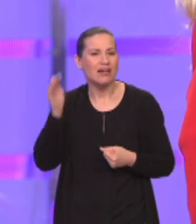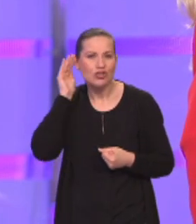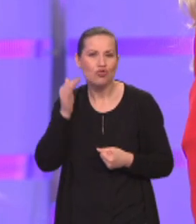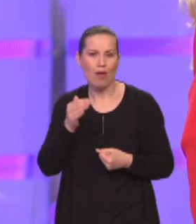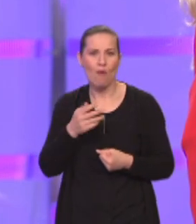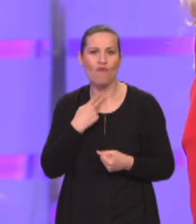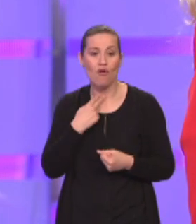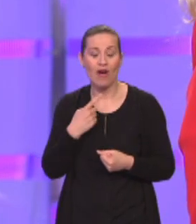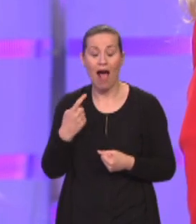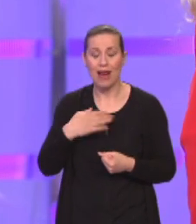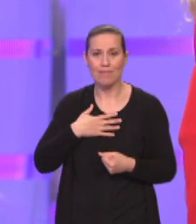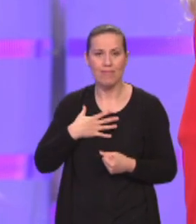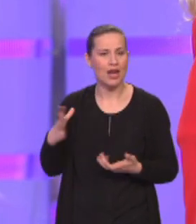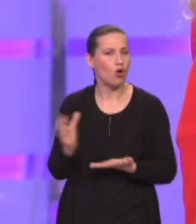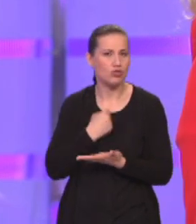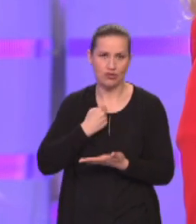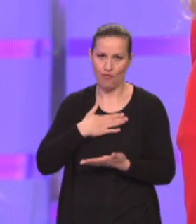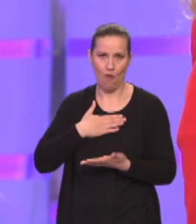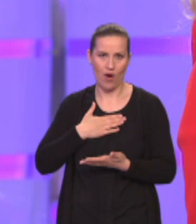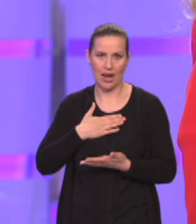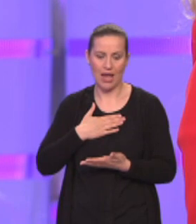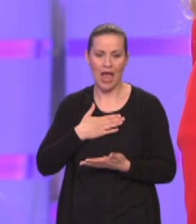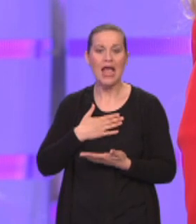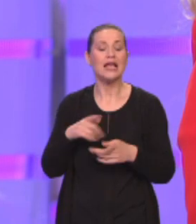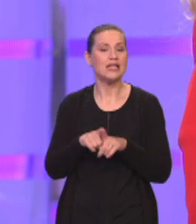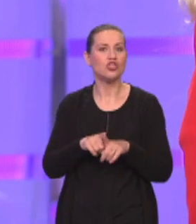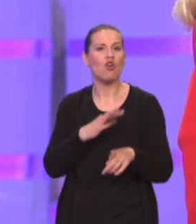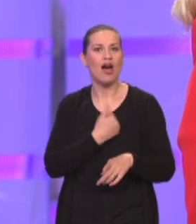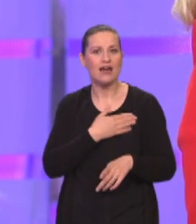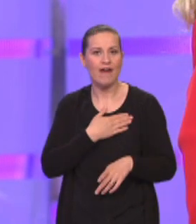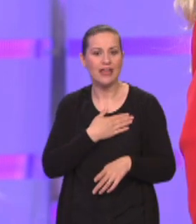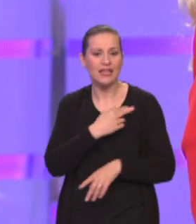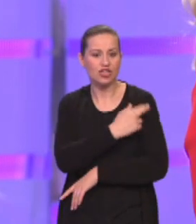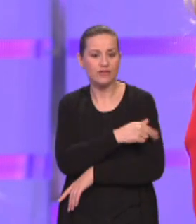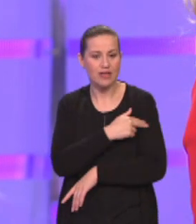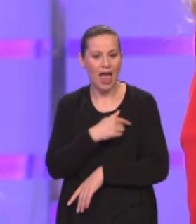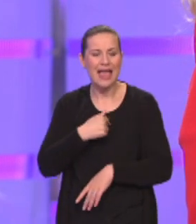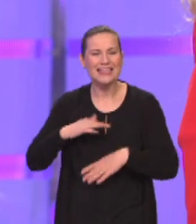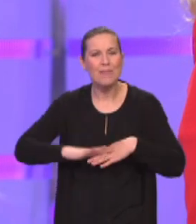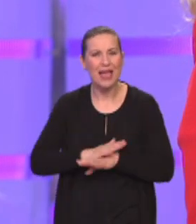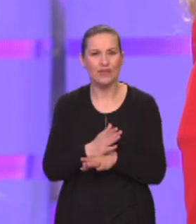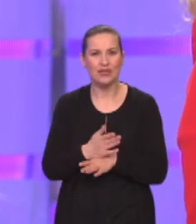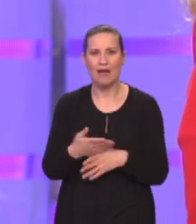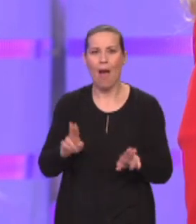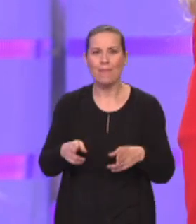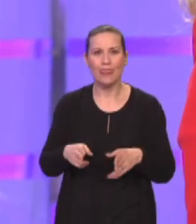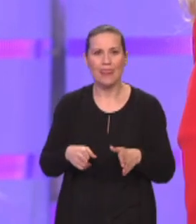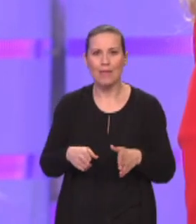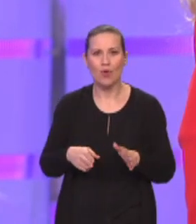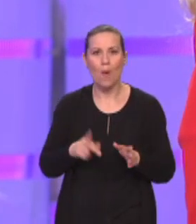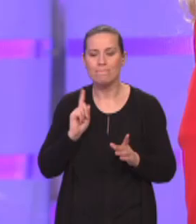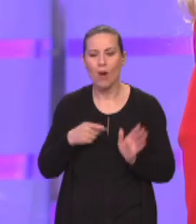su osvojili ne samo mene, nego Hrvate i Švicarske. Ja sam emotivac, pa mi je ponekad teško obuzdati one emocije,